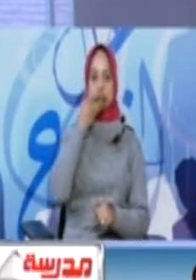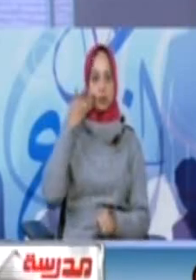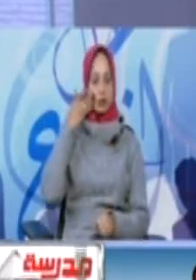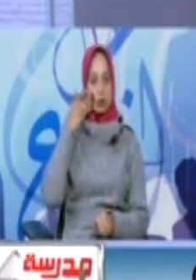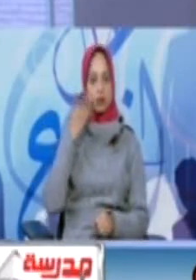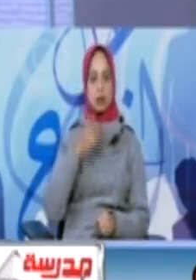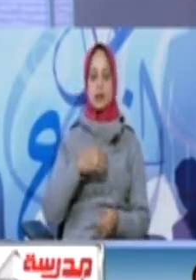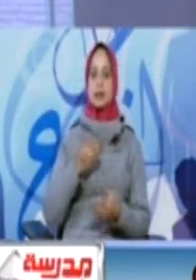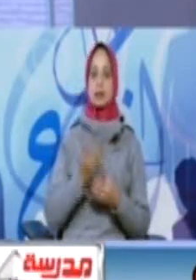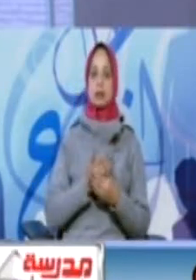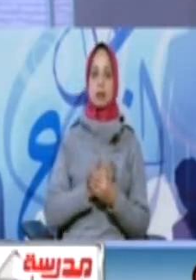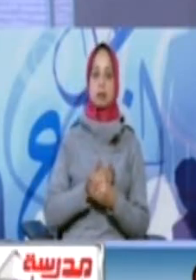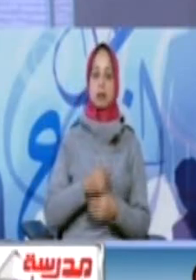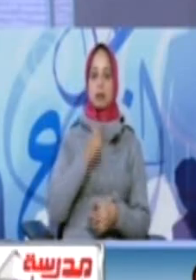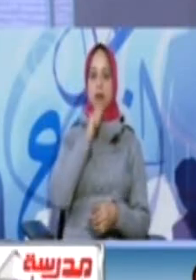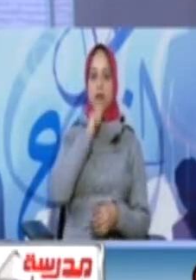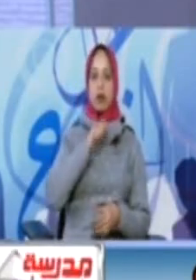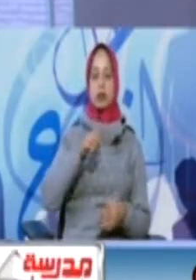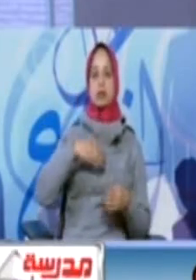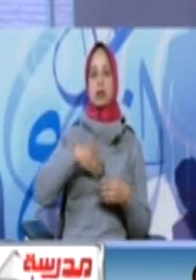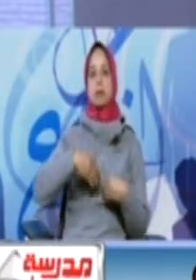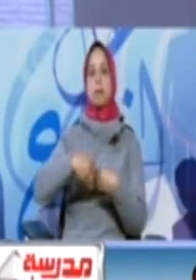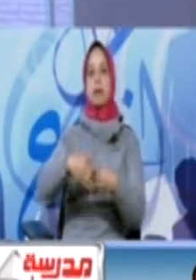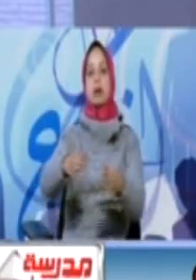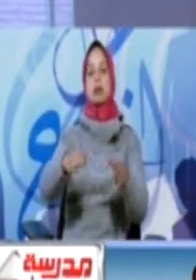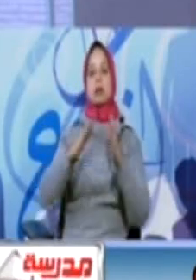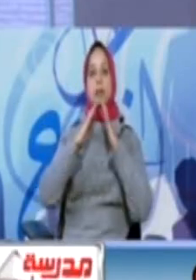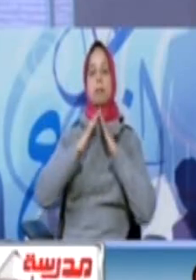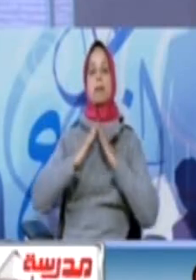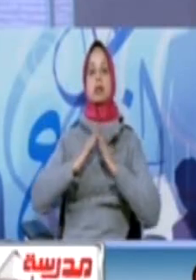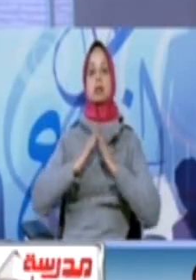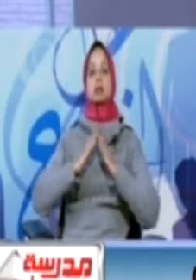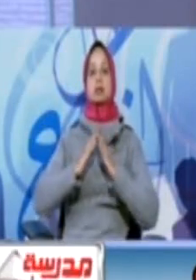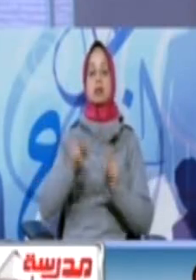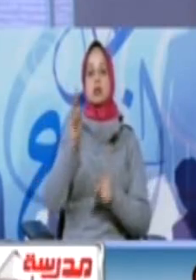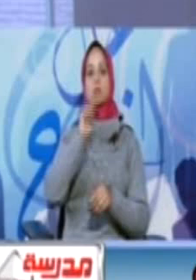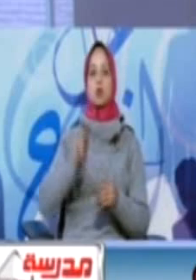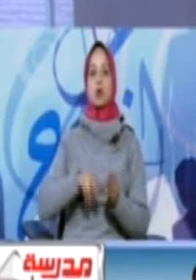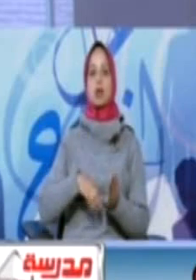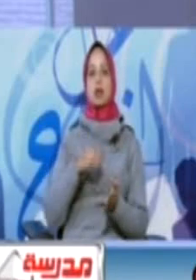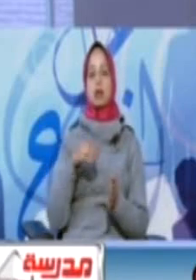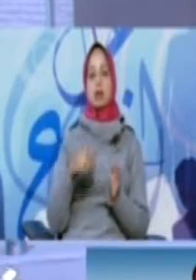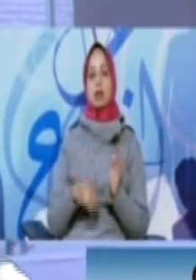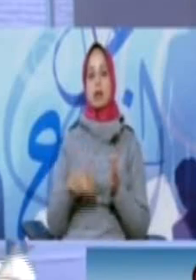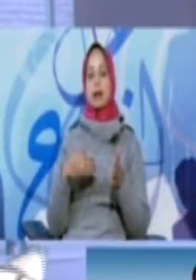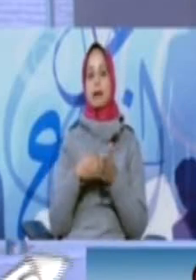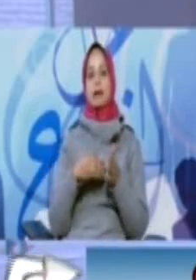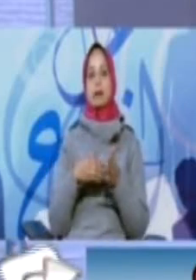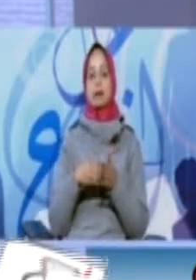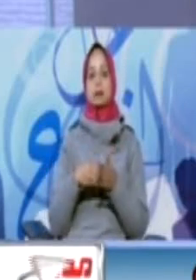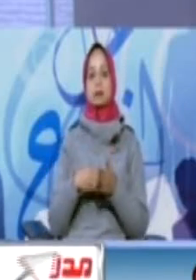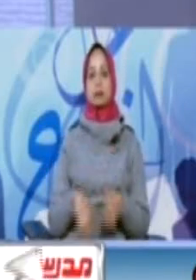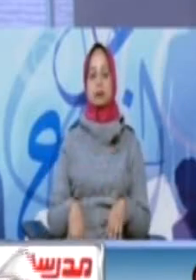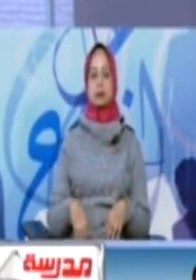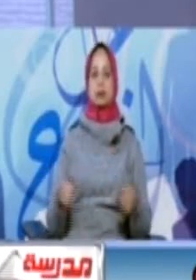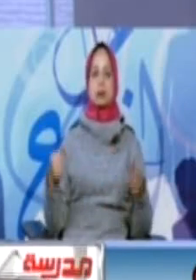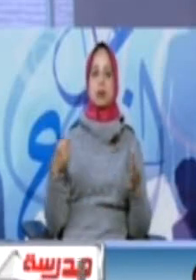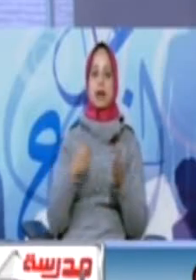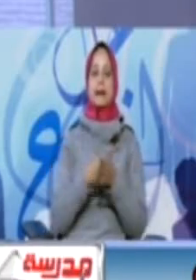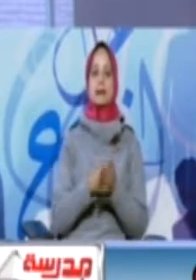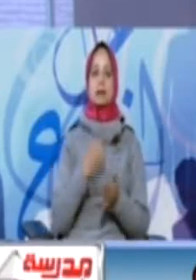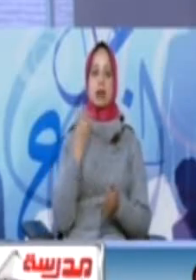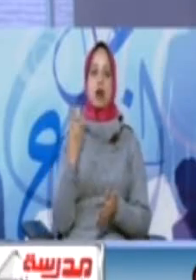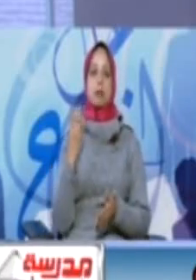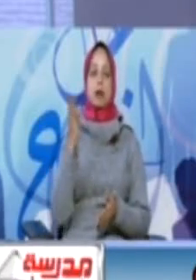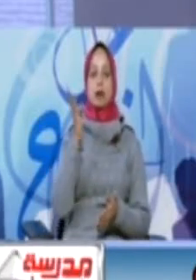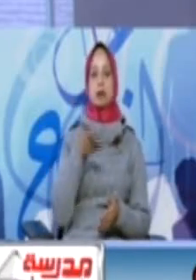مصر. فهمنا كده خلاص؟ تمام. تمام. السؤال الأخير عندك، حادثة 4 فبراير وثورة يوليو. ثورة 23 يوليو.